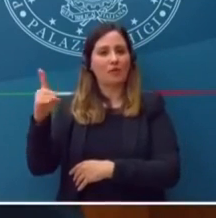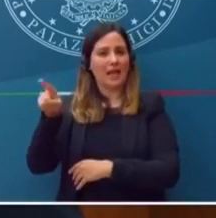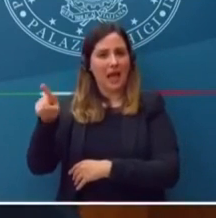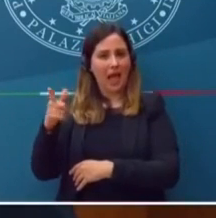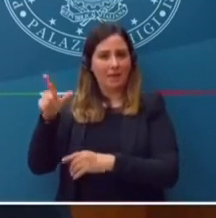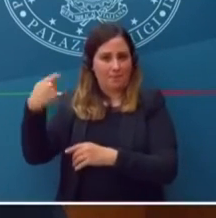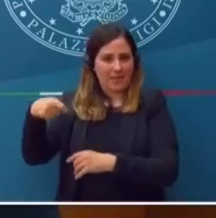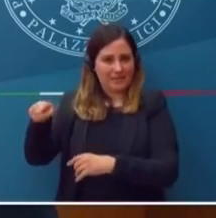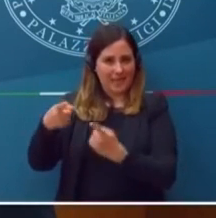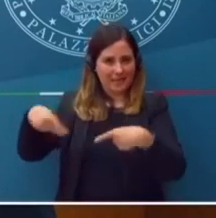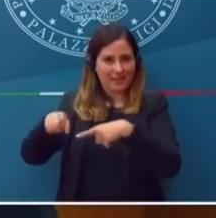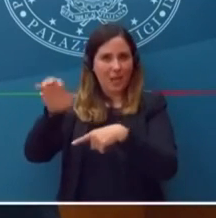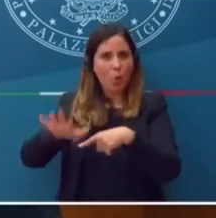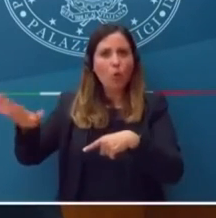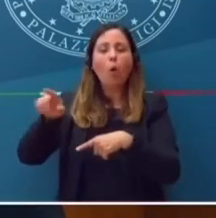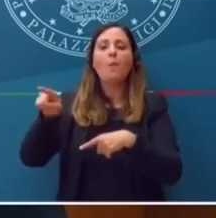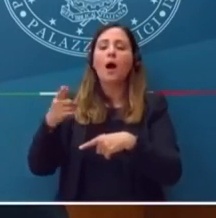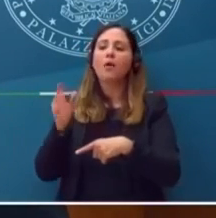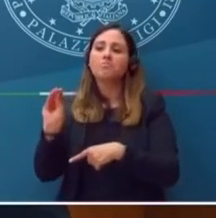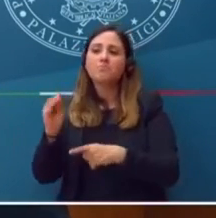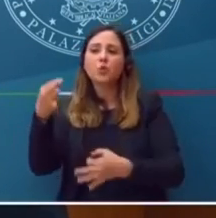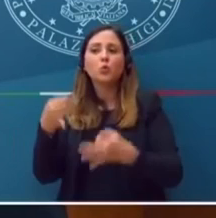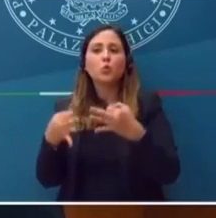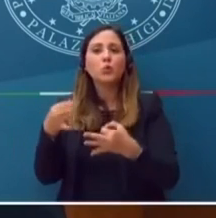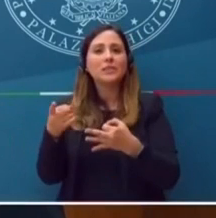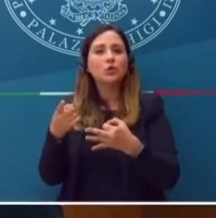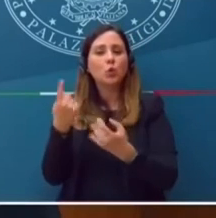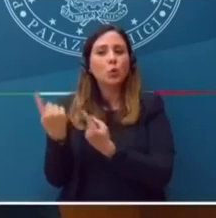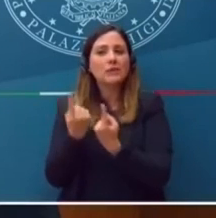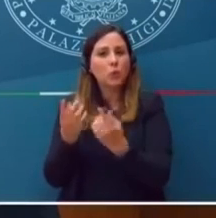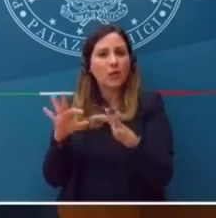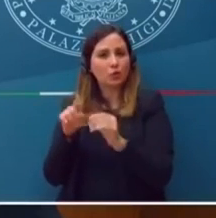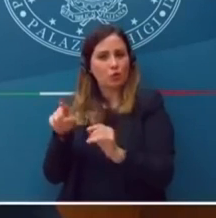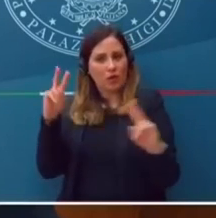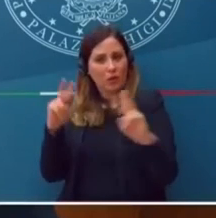questo episodio e se lei in qualche modo fosse stato al posto